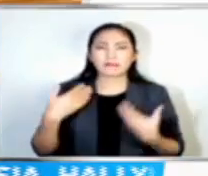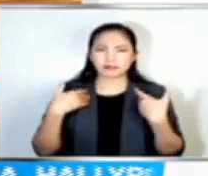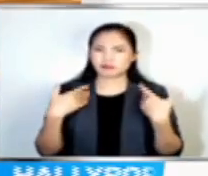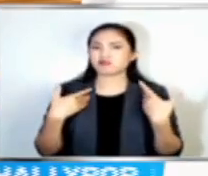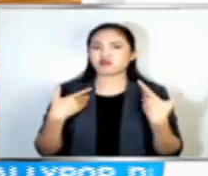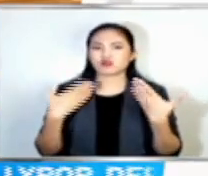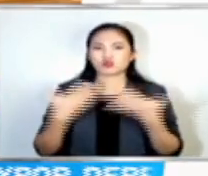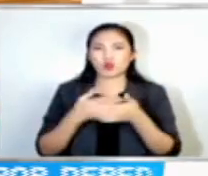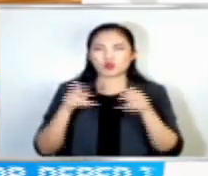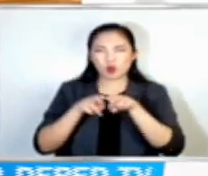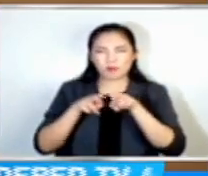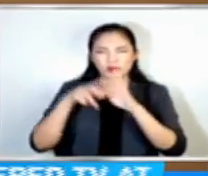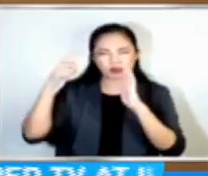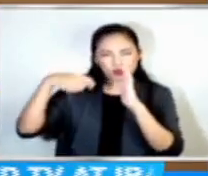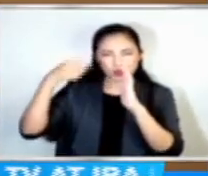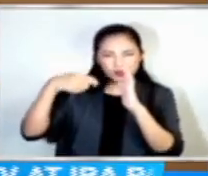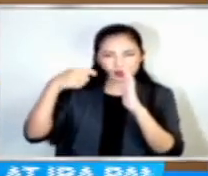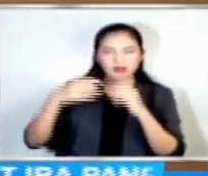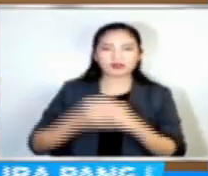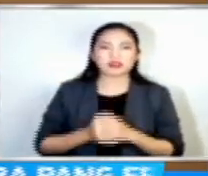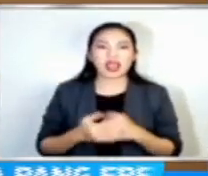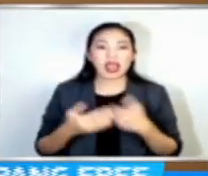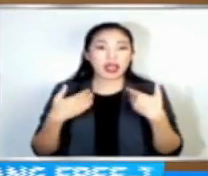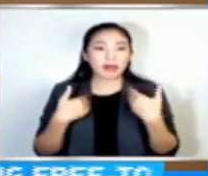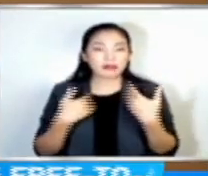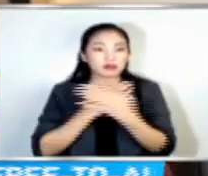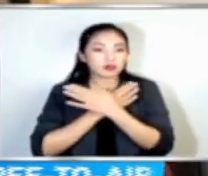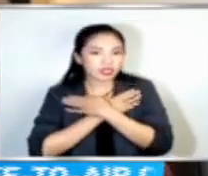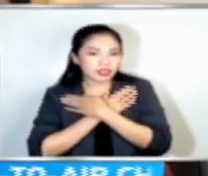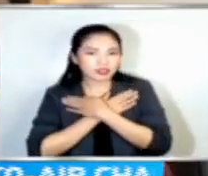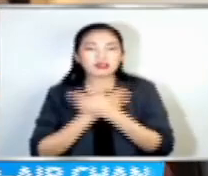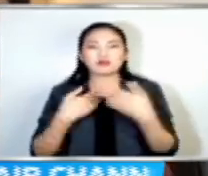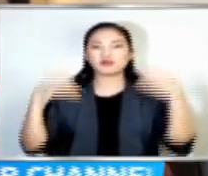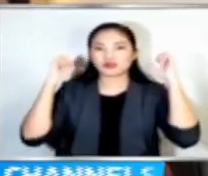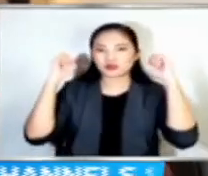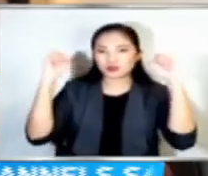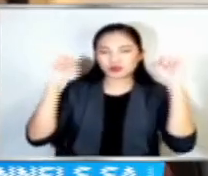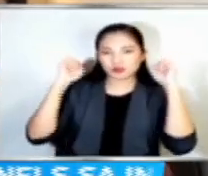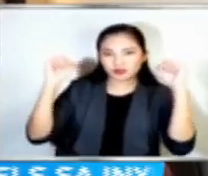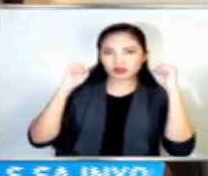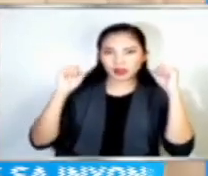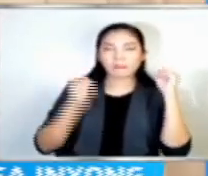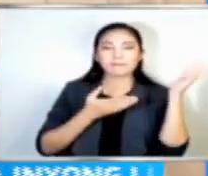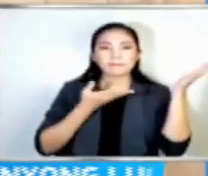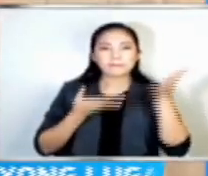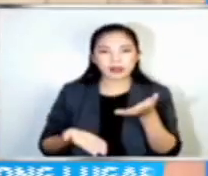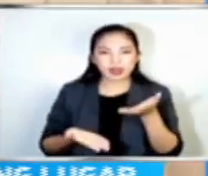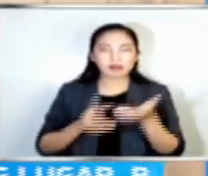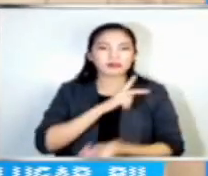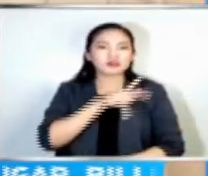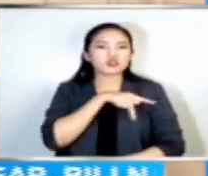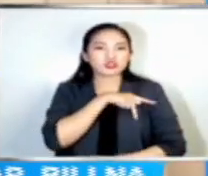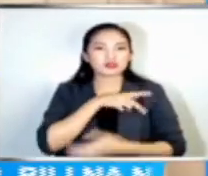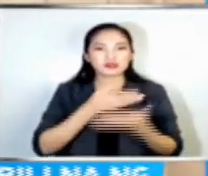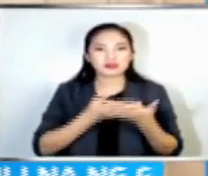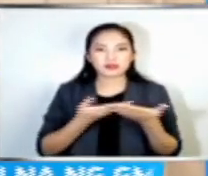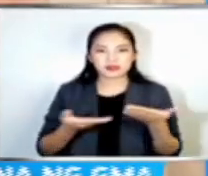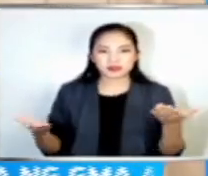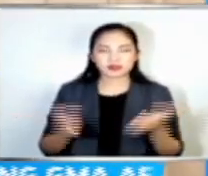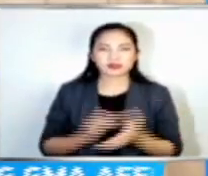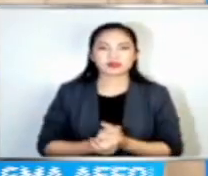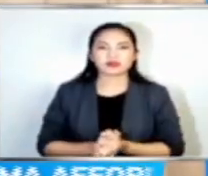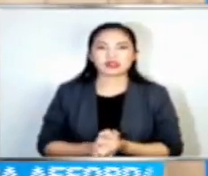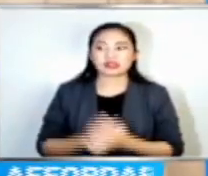kabilang narito ang pag-workout. Bit-bit din daw nila ang kani-kanilang essential na gamit. So may mga microwave, may